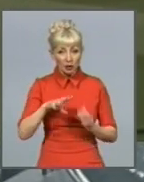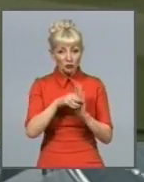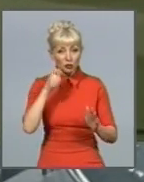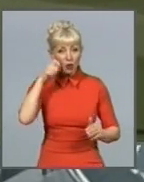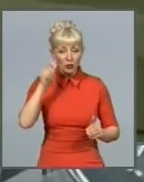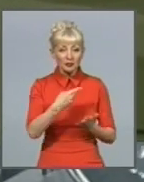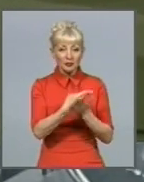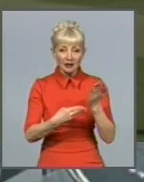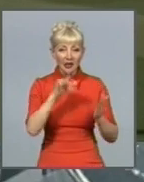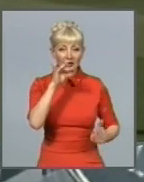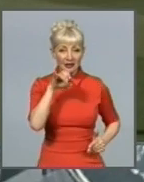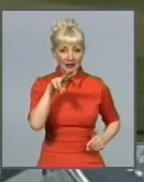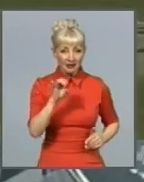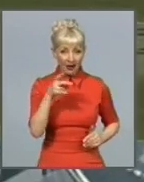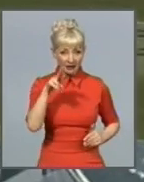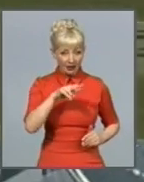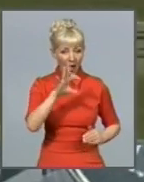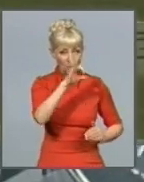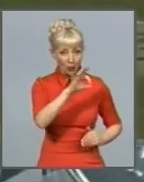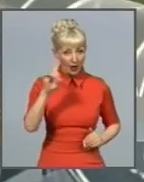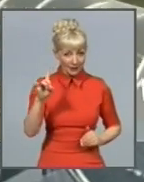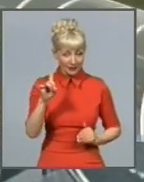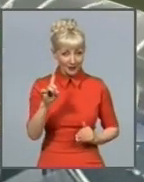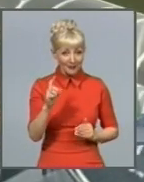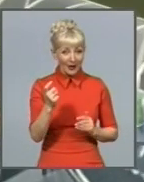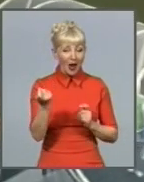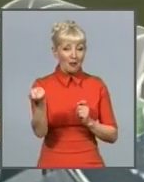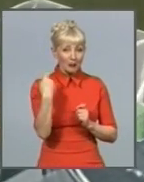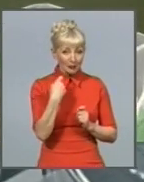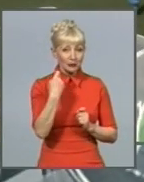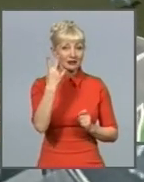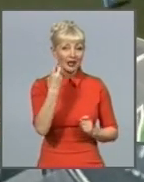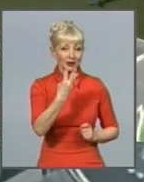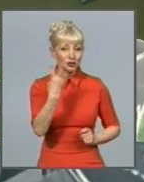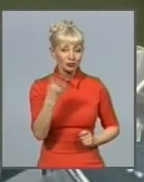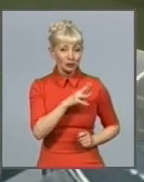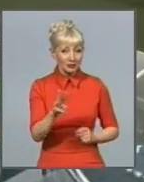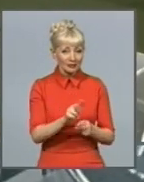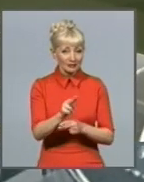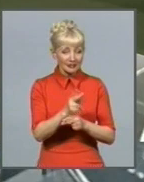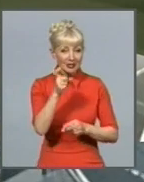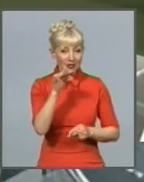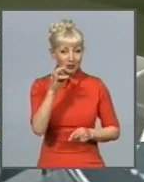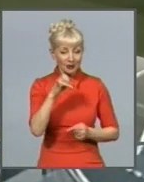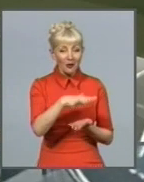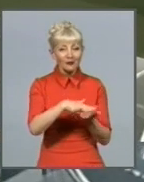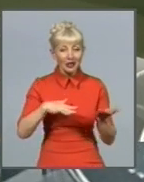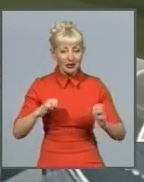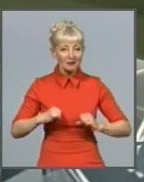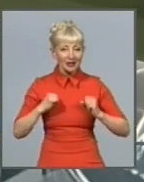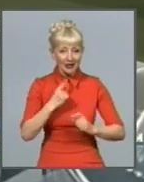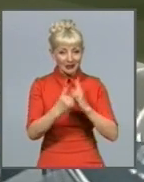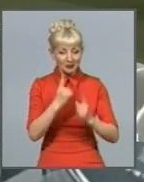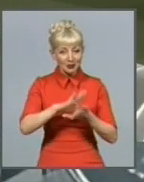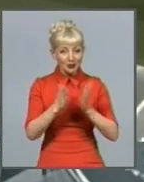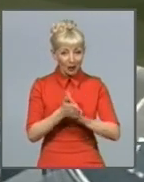Исландии 0-1. Пропустив мяч на 34-й минуте, подшефные Наталья Зинченко в дальнейшем пытались изменить ситуацию,